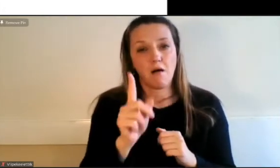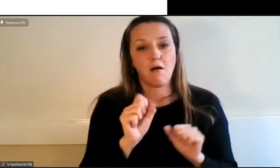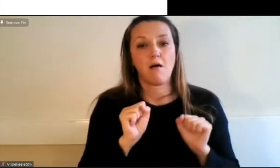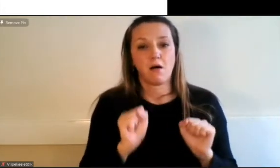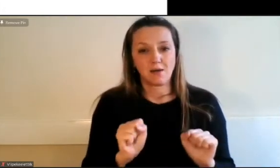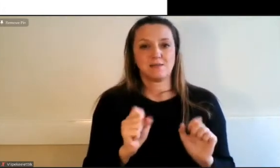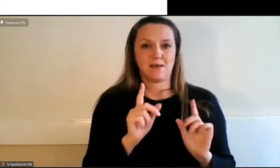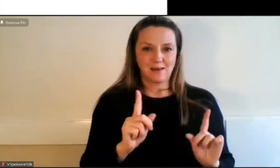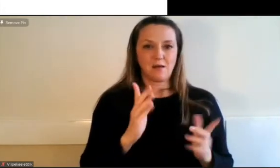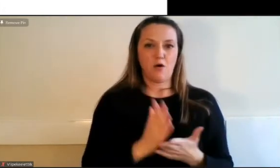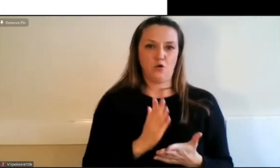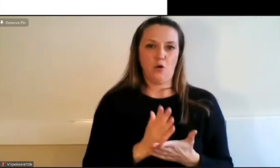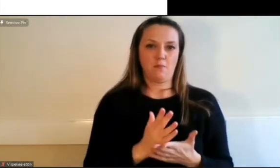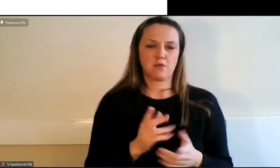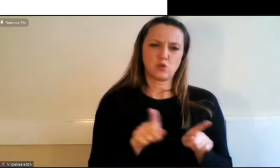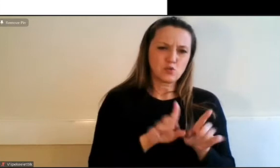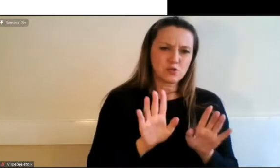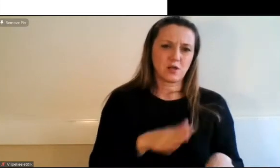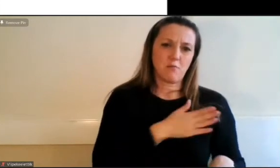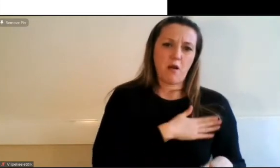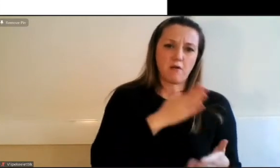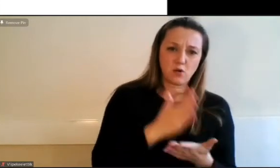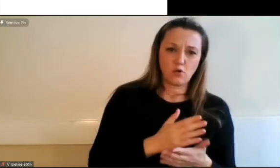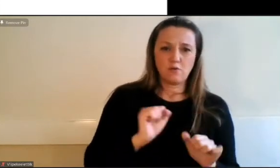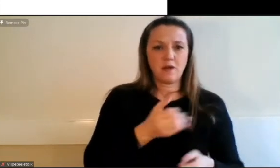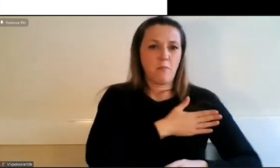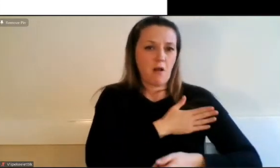kui palju tegelikult tekib neid